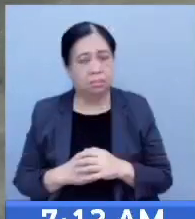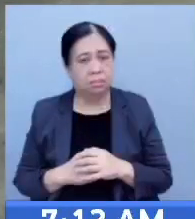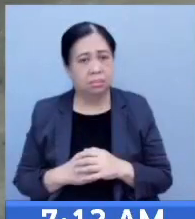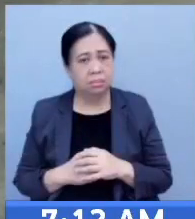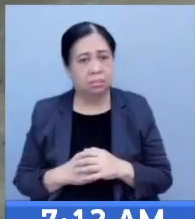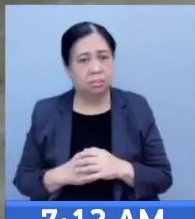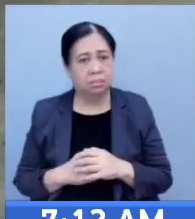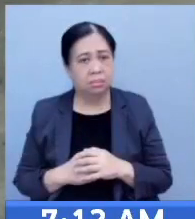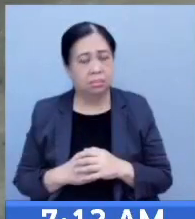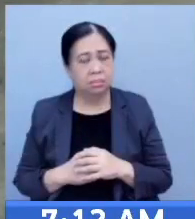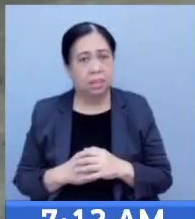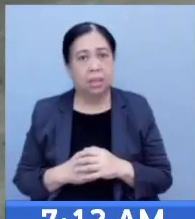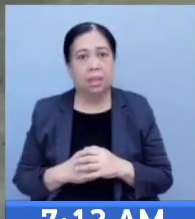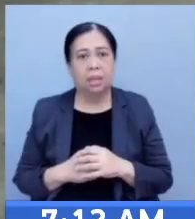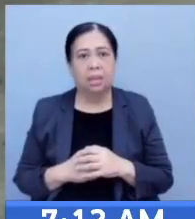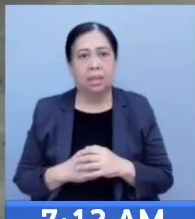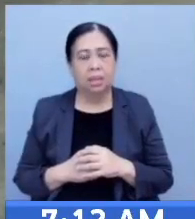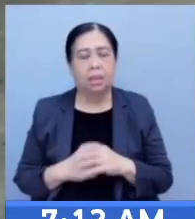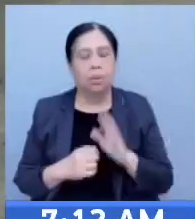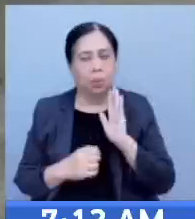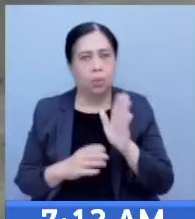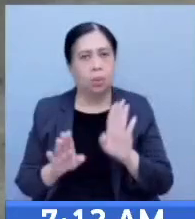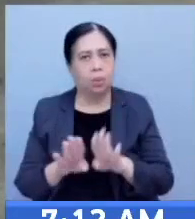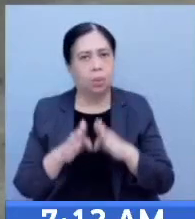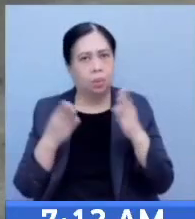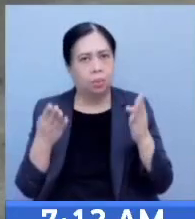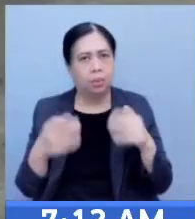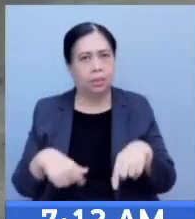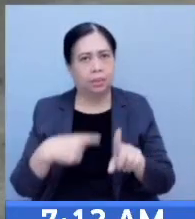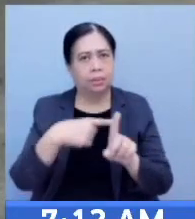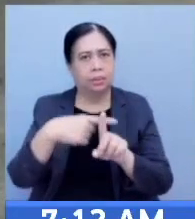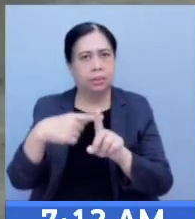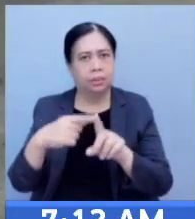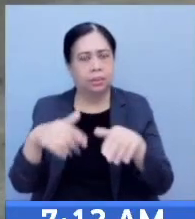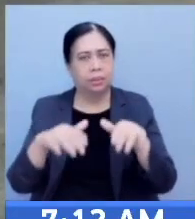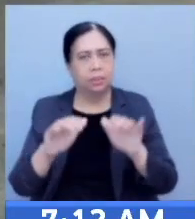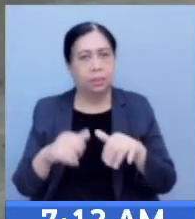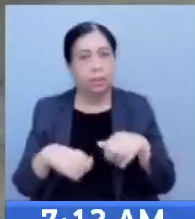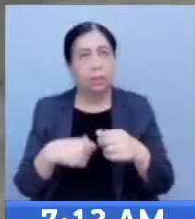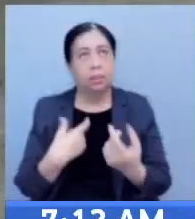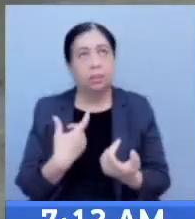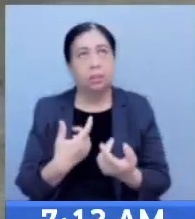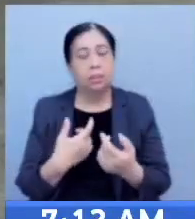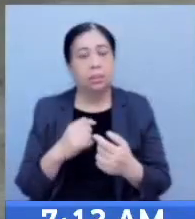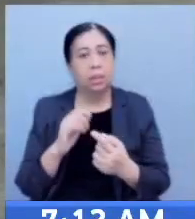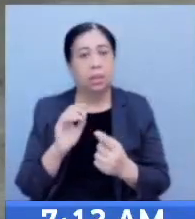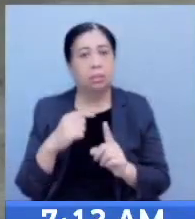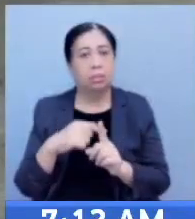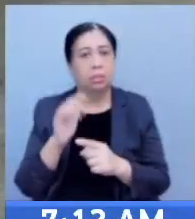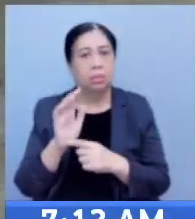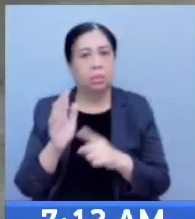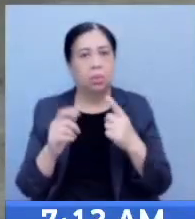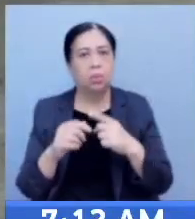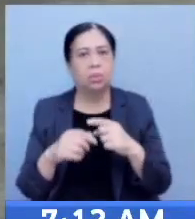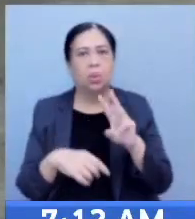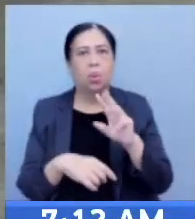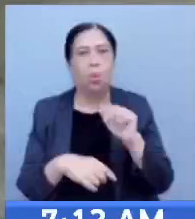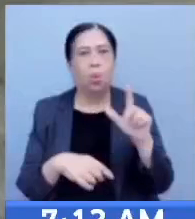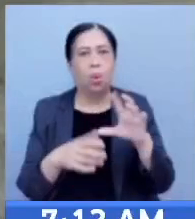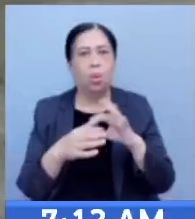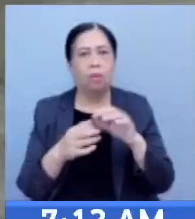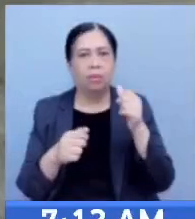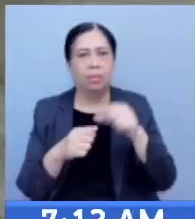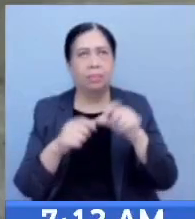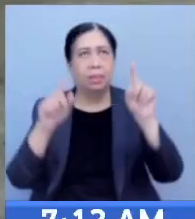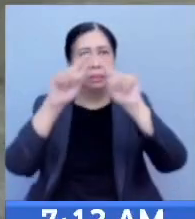Maris, bubuksan itong sementeryo sa darating na undas. Yun nga lang, sa isang wall of remembrance muna, magtutulos ng kandila